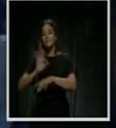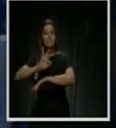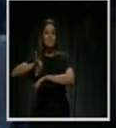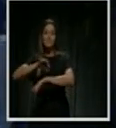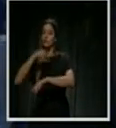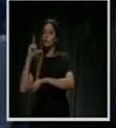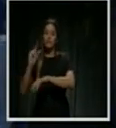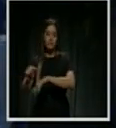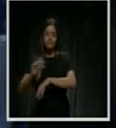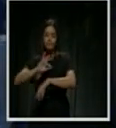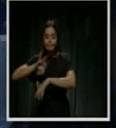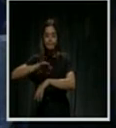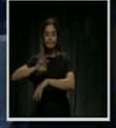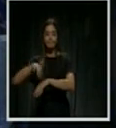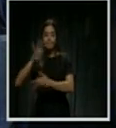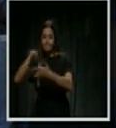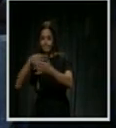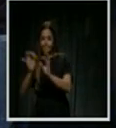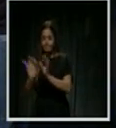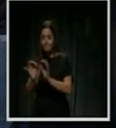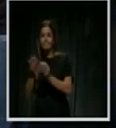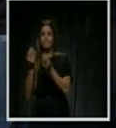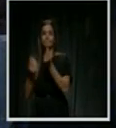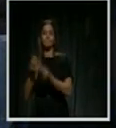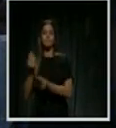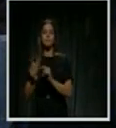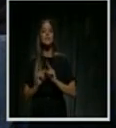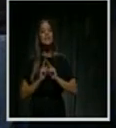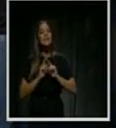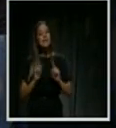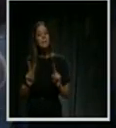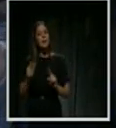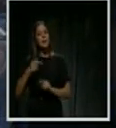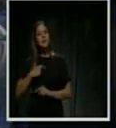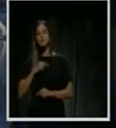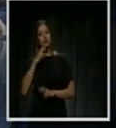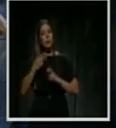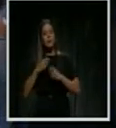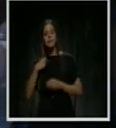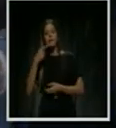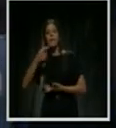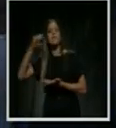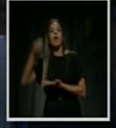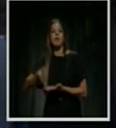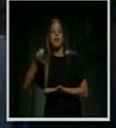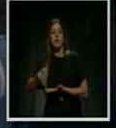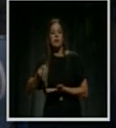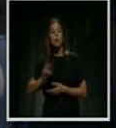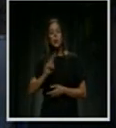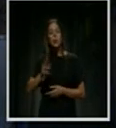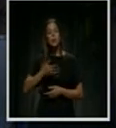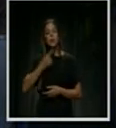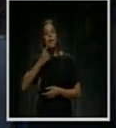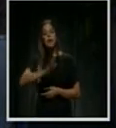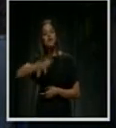da kif diġà spjegajt. M'għandi ebda problema li nkunu onesti u aħna nkunu anke